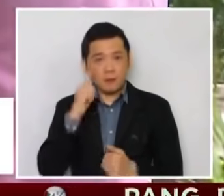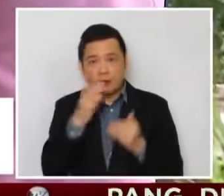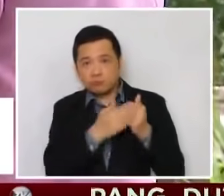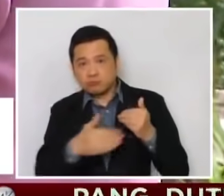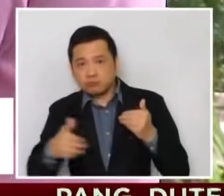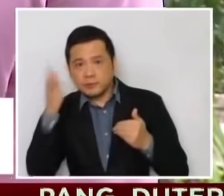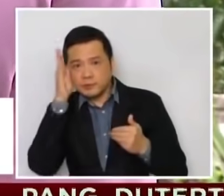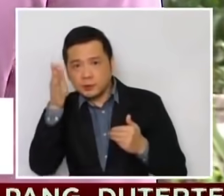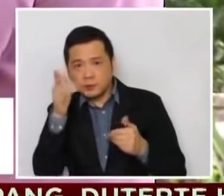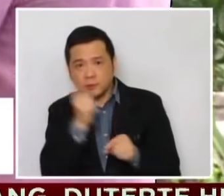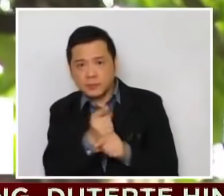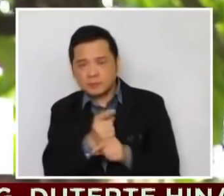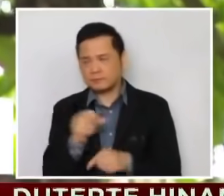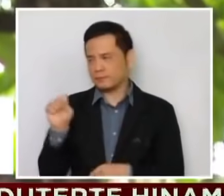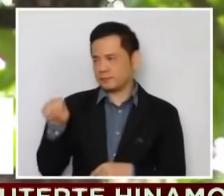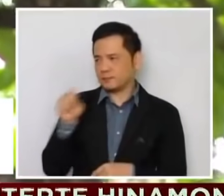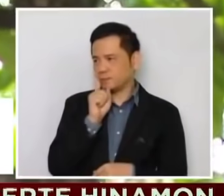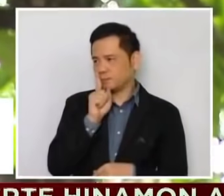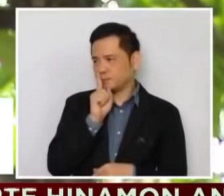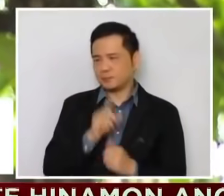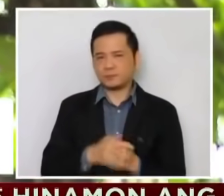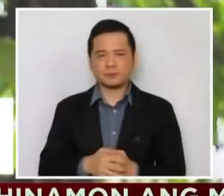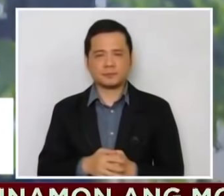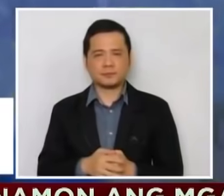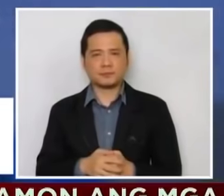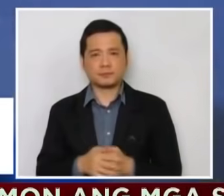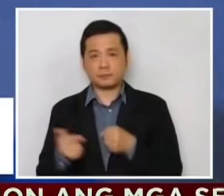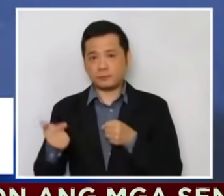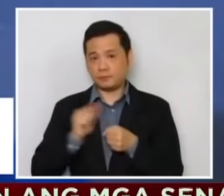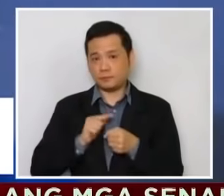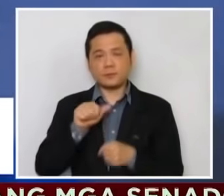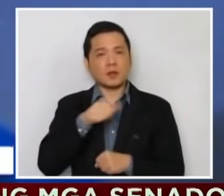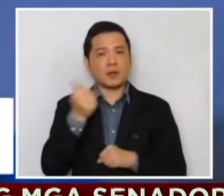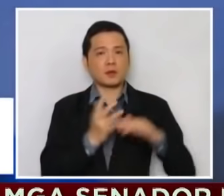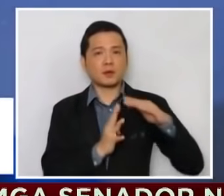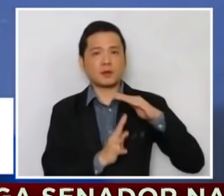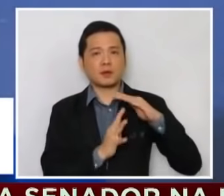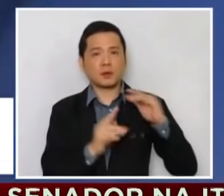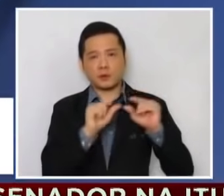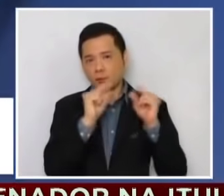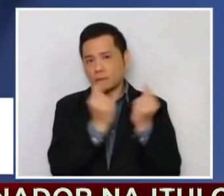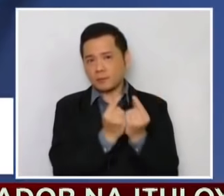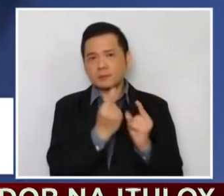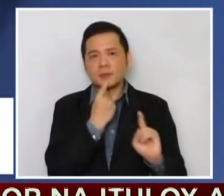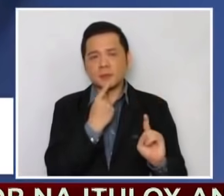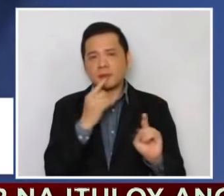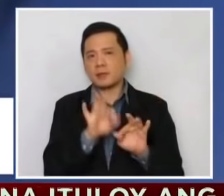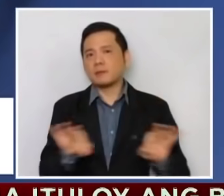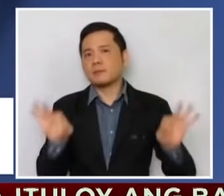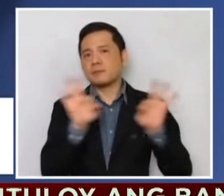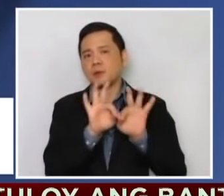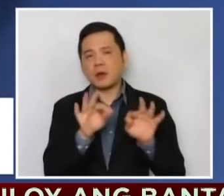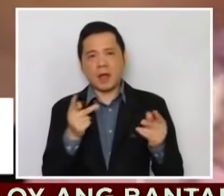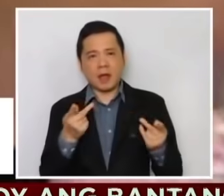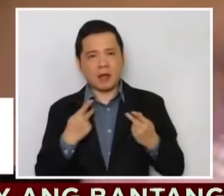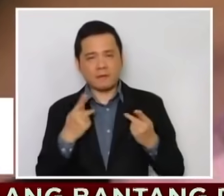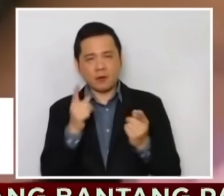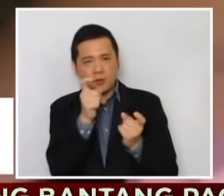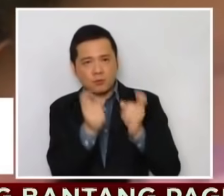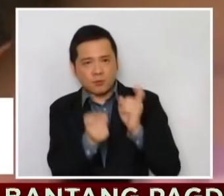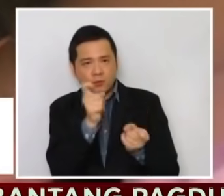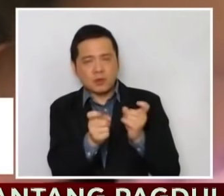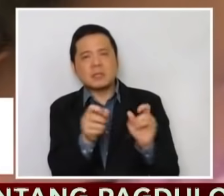Moving forward. Pero giit ng isang consumer group, dapat igaya ang mekanismo ng rate adjustment sa kuryente